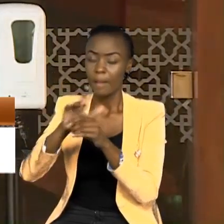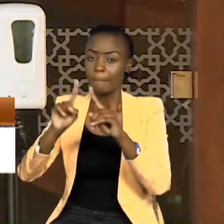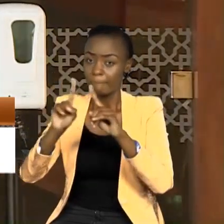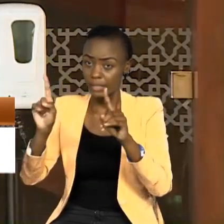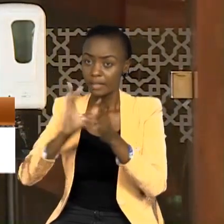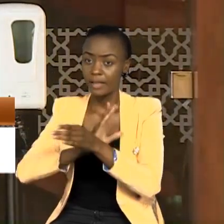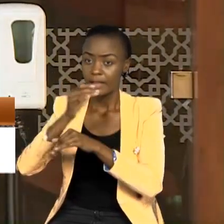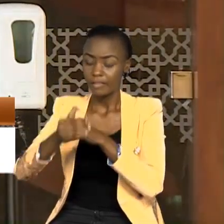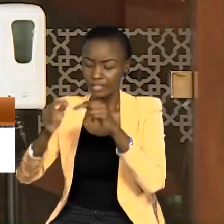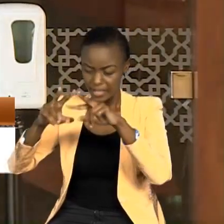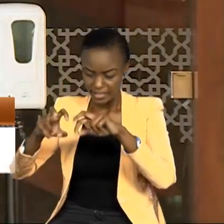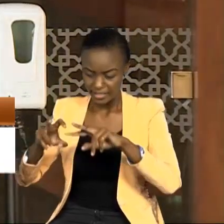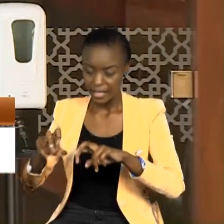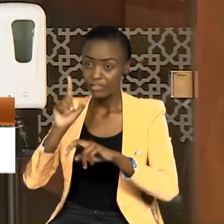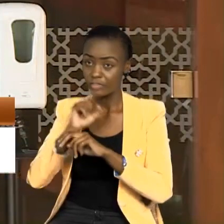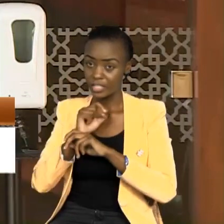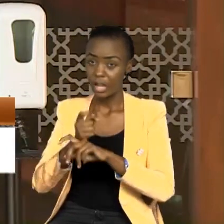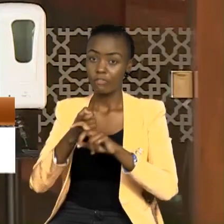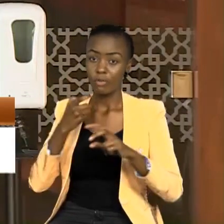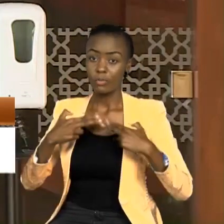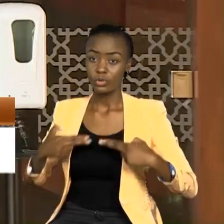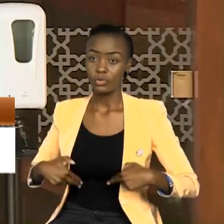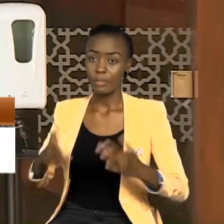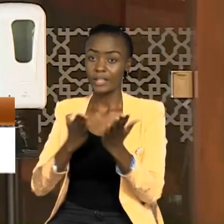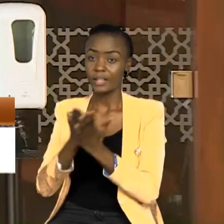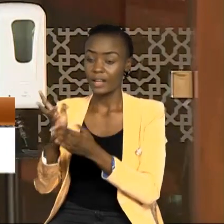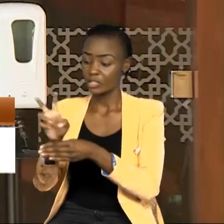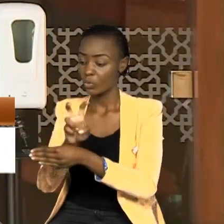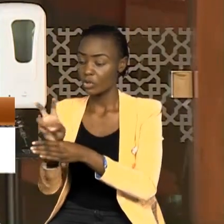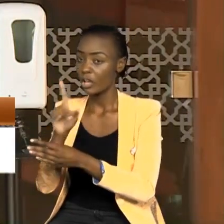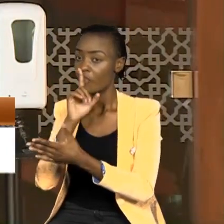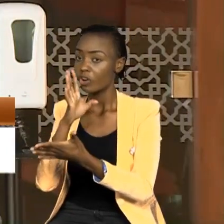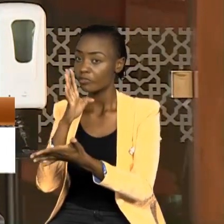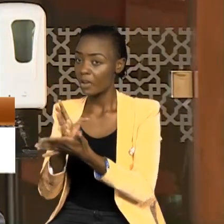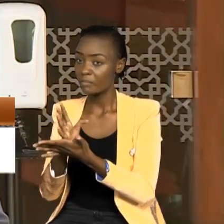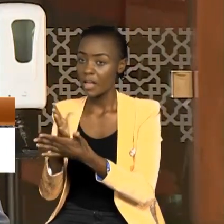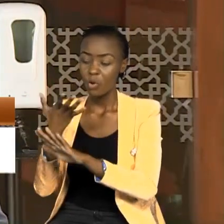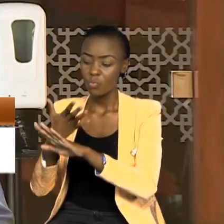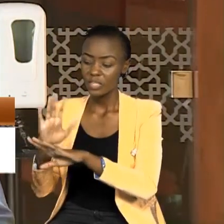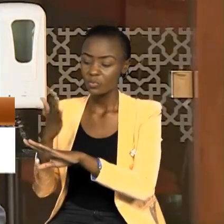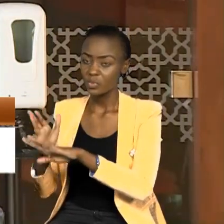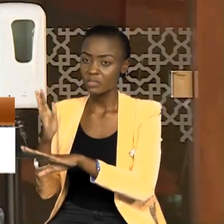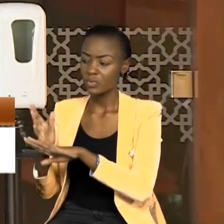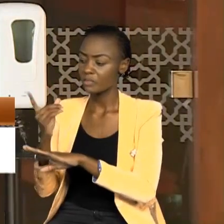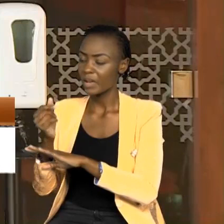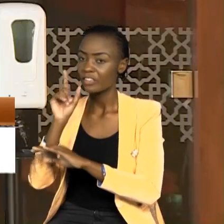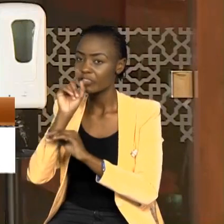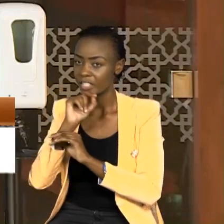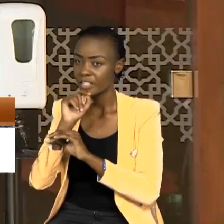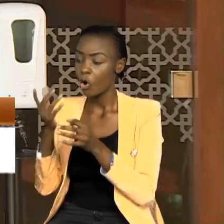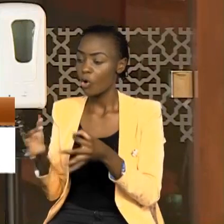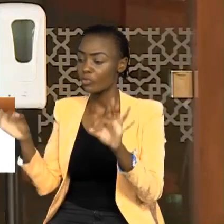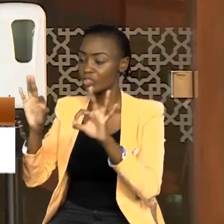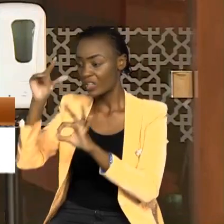uliofanywa na shirika la Human Rights Watch, imedhibitika kwamba kulikuwa na utepetevu na maafisa wa serikali